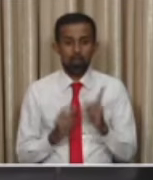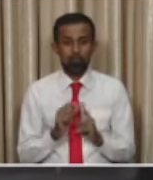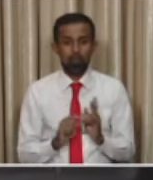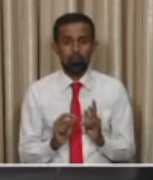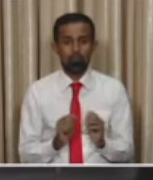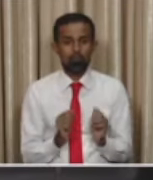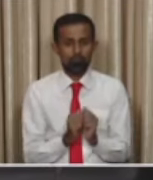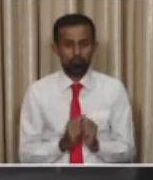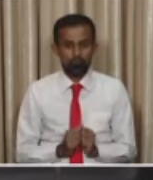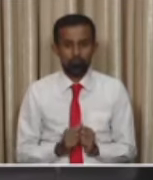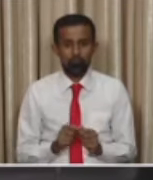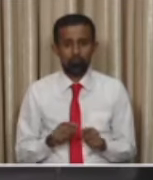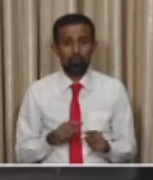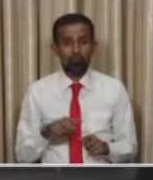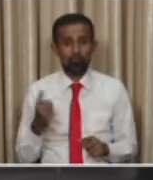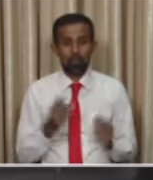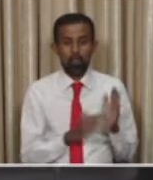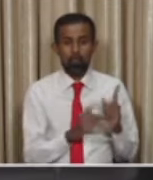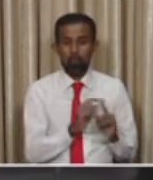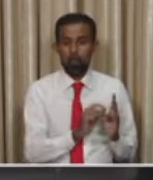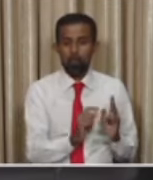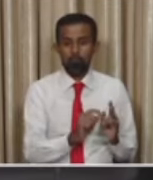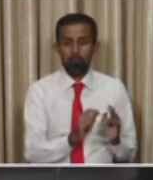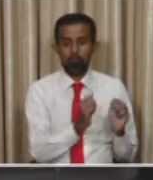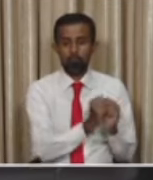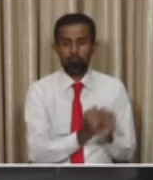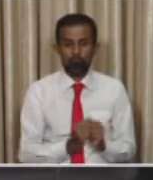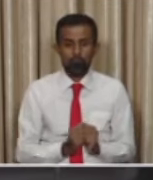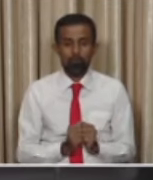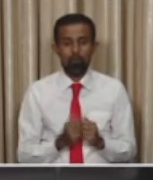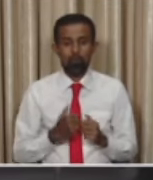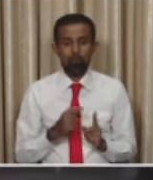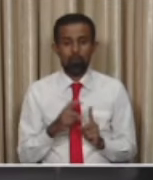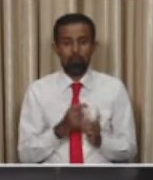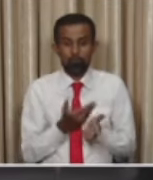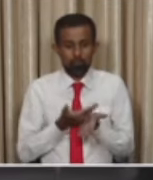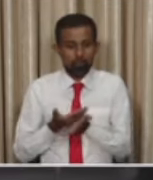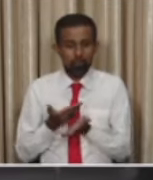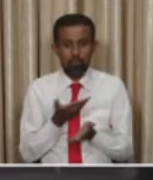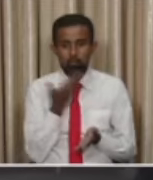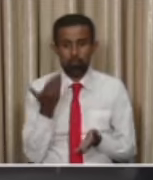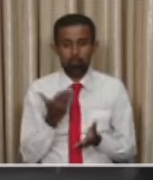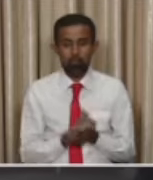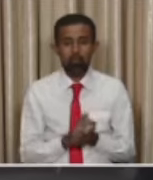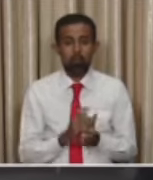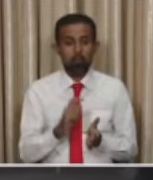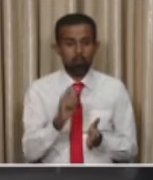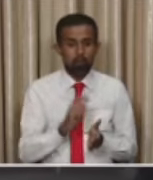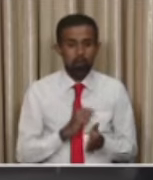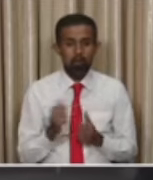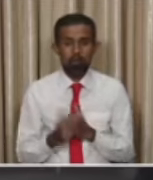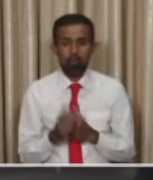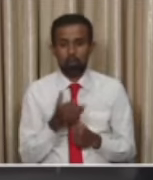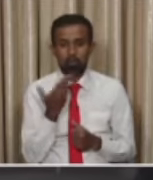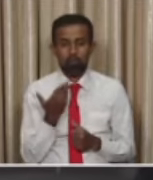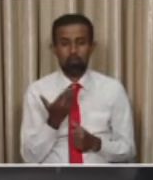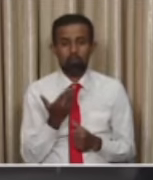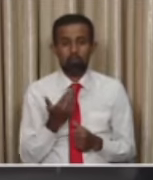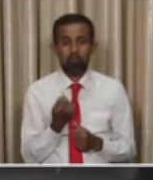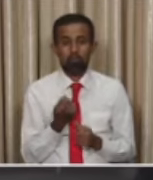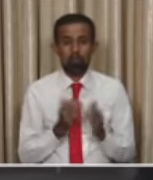කටයුතු වගේම අනිත් අමාත්‍යාංශ වලින් කරන වැඩ වලිනුත් අපිට ඩොලර් ඉතුරු කරගන්න පුළුවන්. ඒ ආදායම හදා ගන්න පුළුවන්. ඒ කියන්නේ අපි කියනවා